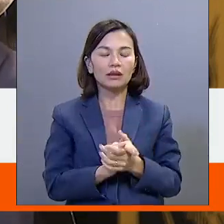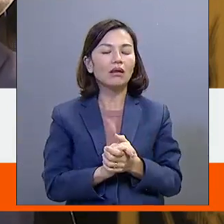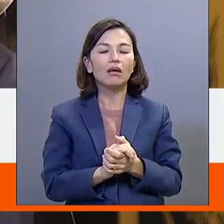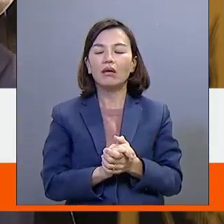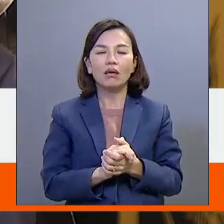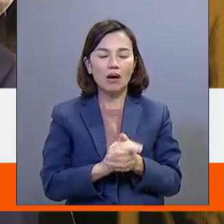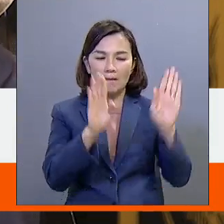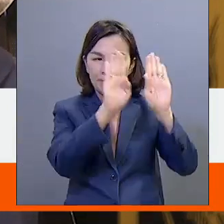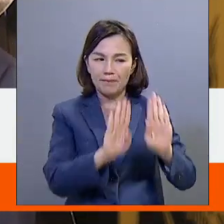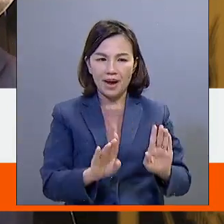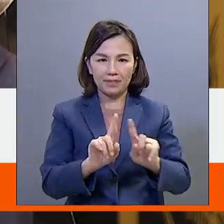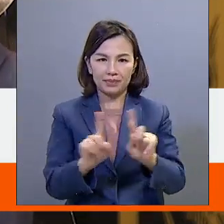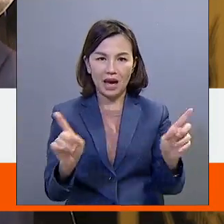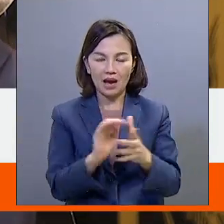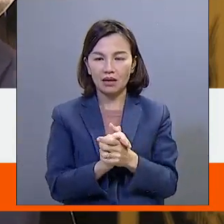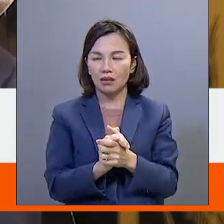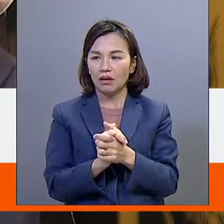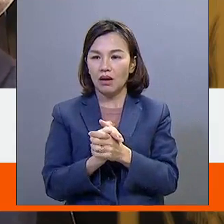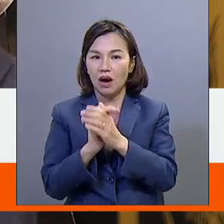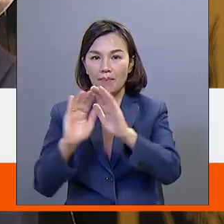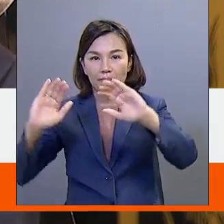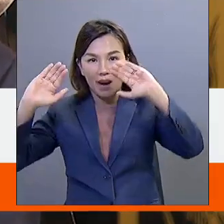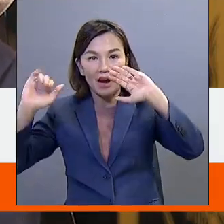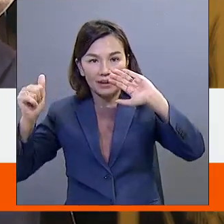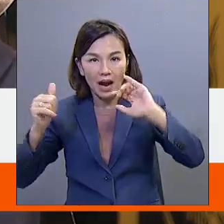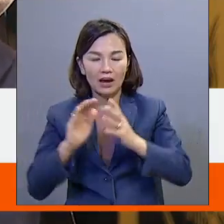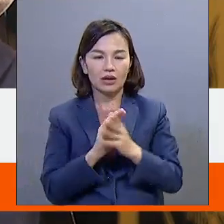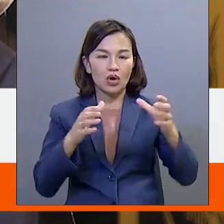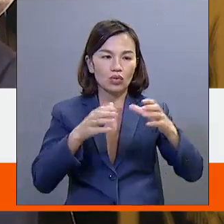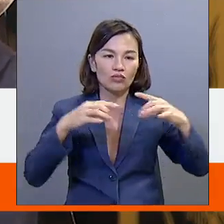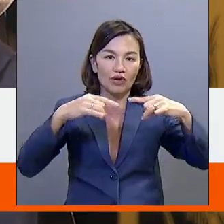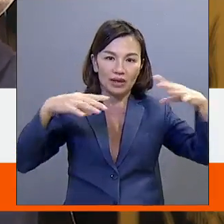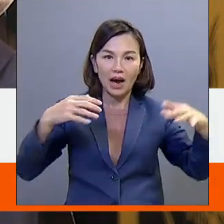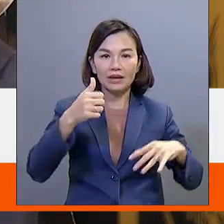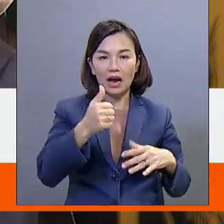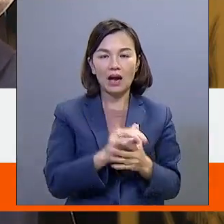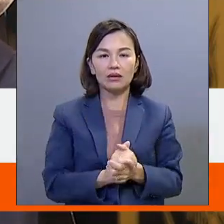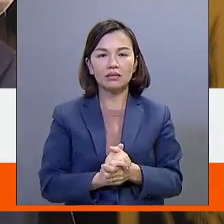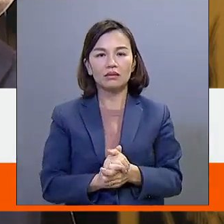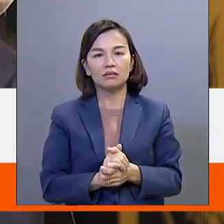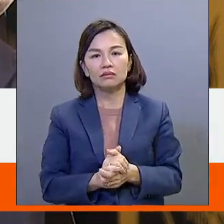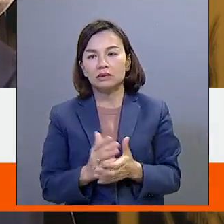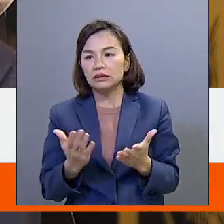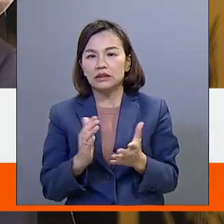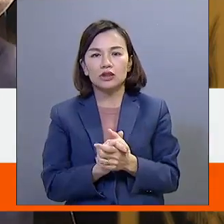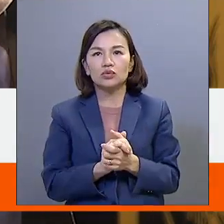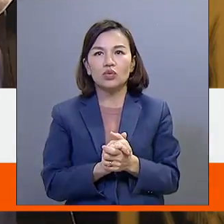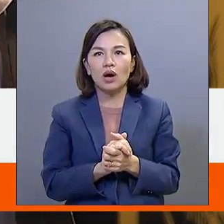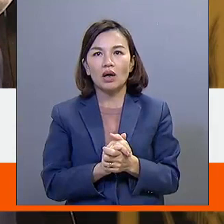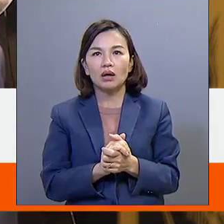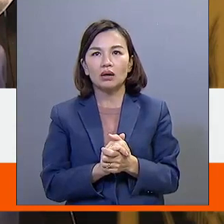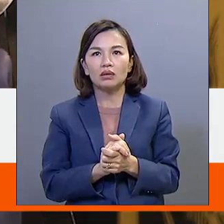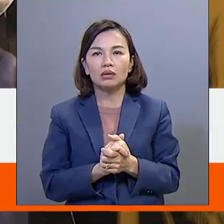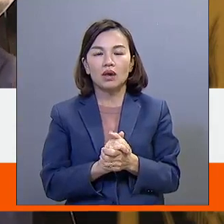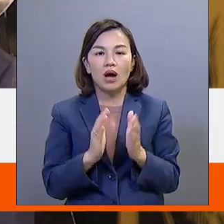รคอื่นก็คือเป็นรัฐบาลก็ได้เป็นฝ่ายค้านก็ได้ไม่ใช่ว่าต้องเป็นร่วมกับพรรคก็ได้ร่วมกับโจร